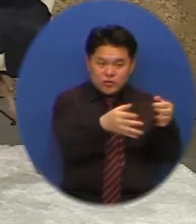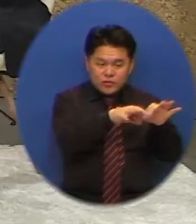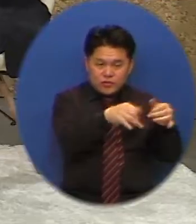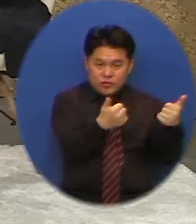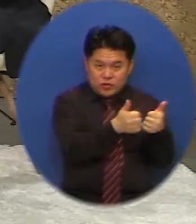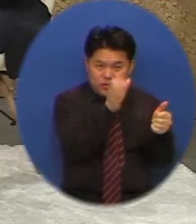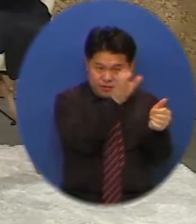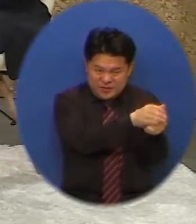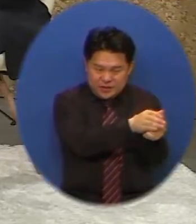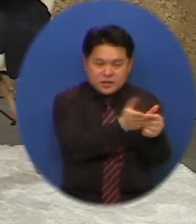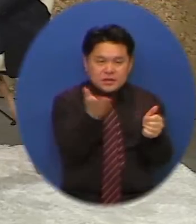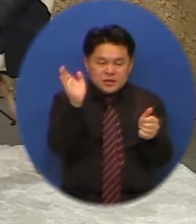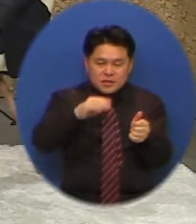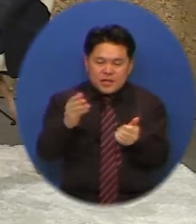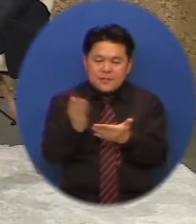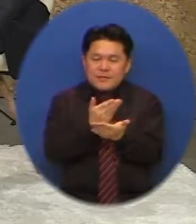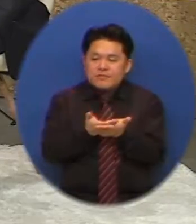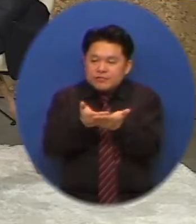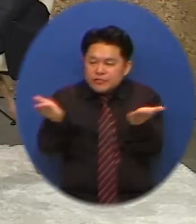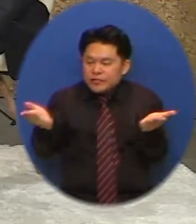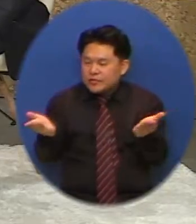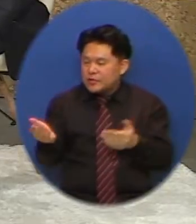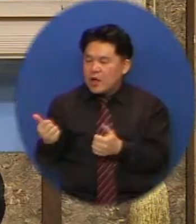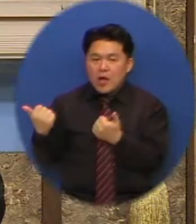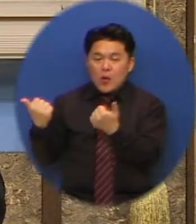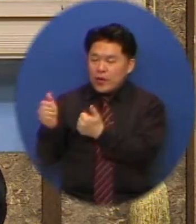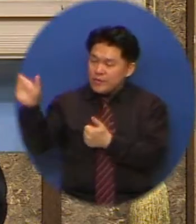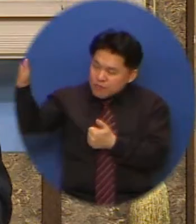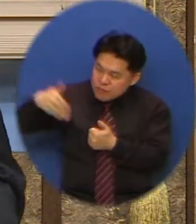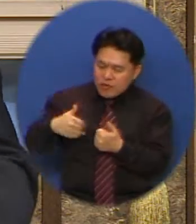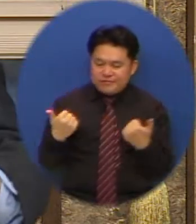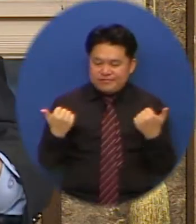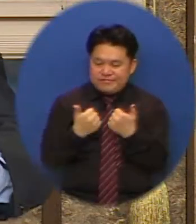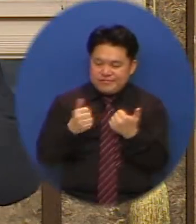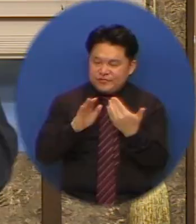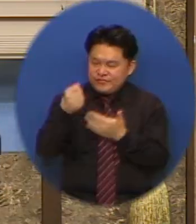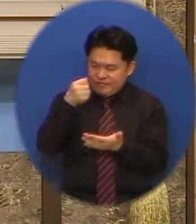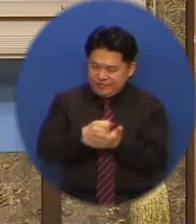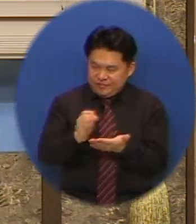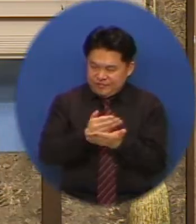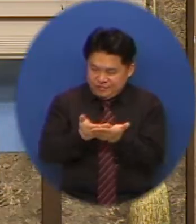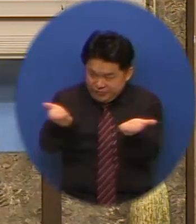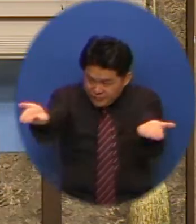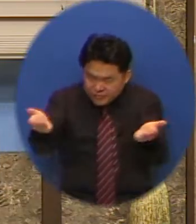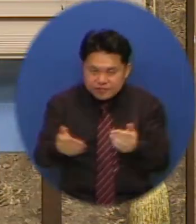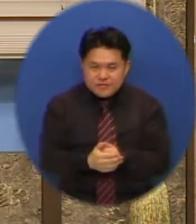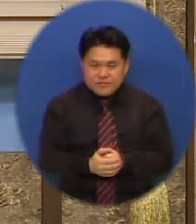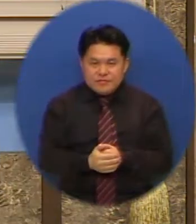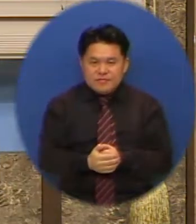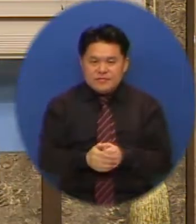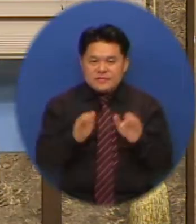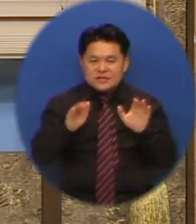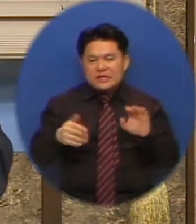배분은 협의하고 협의를 해서 같이 하는 거죠. 네. 근데 우리는 그 체계가 아직